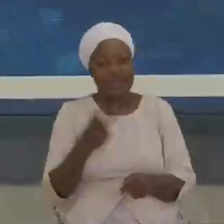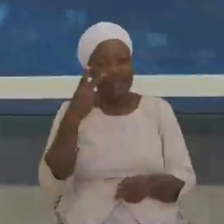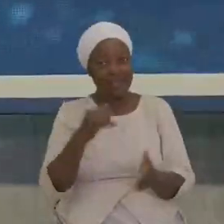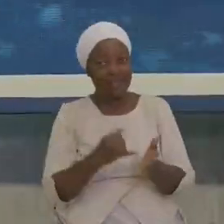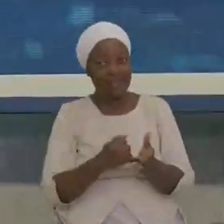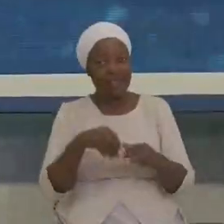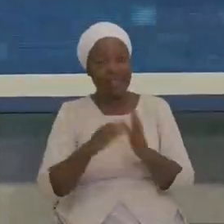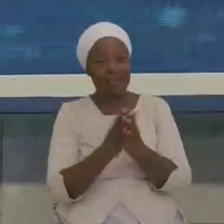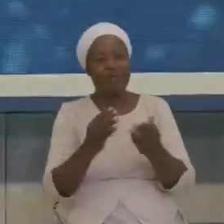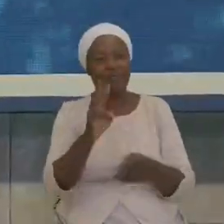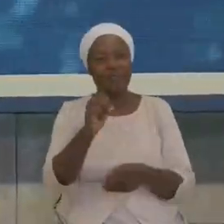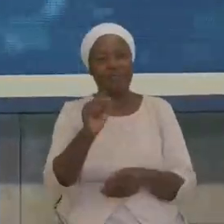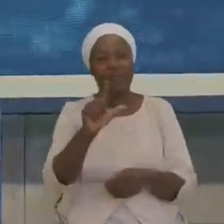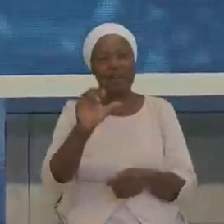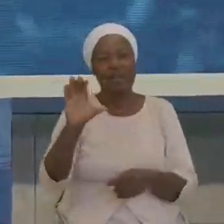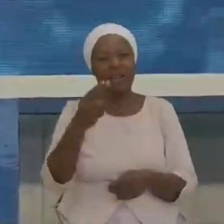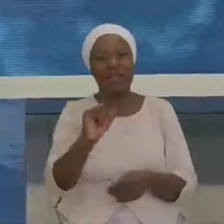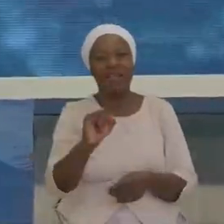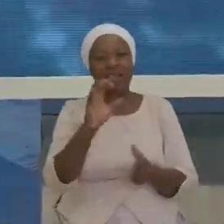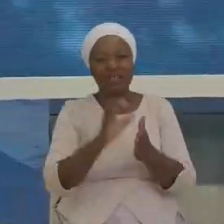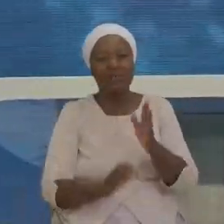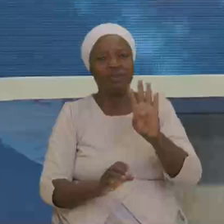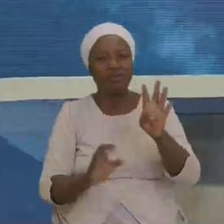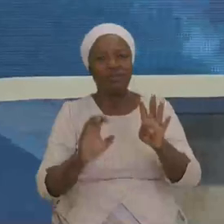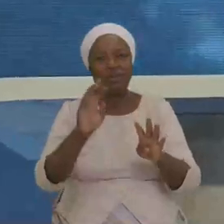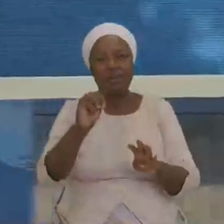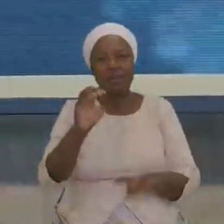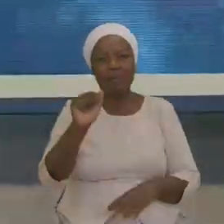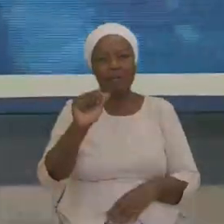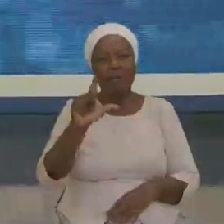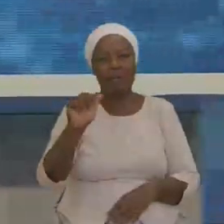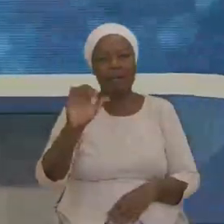Voyez ceci. Malachie 4, verset 2.